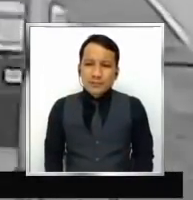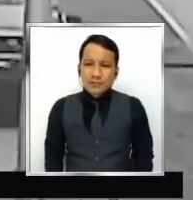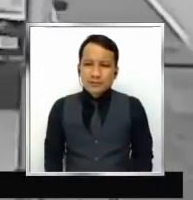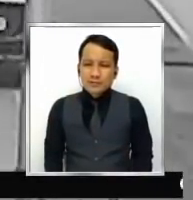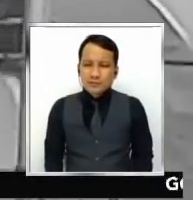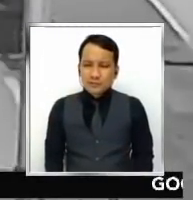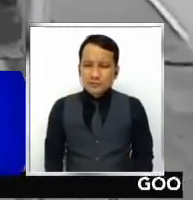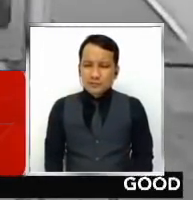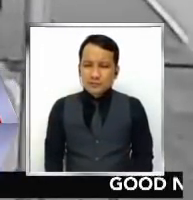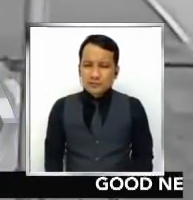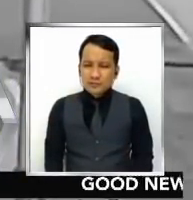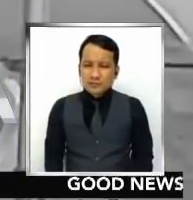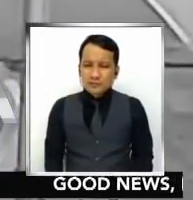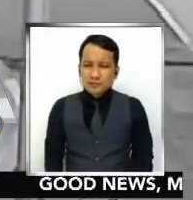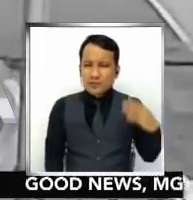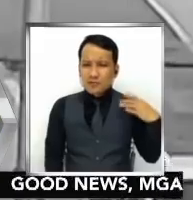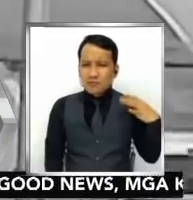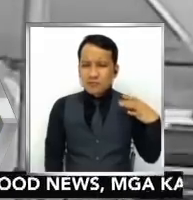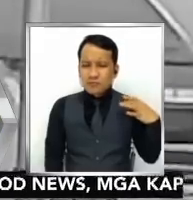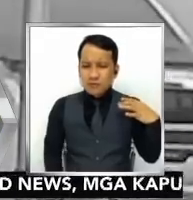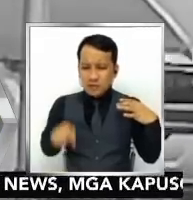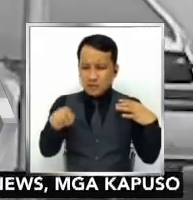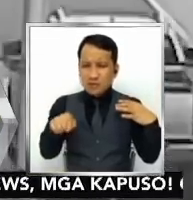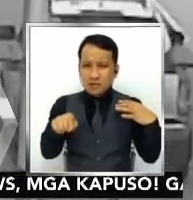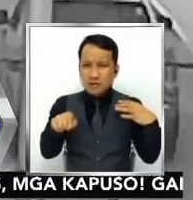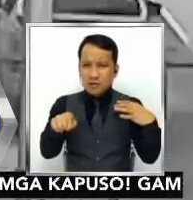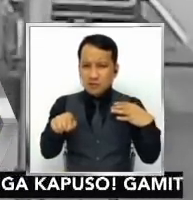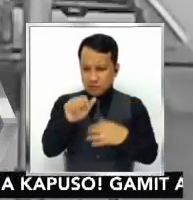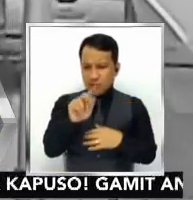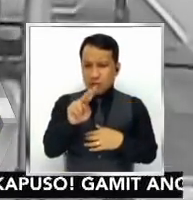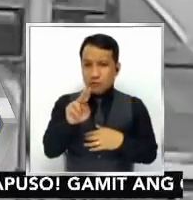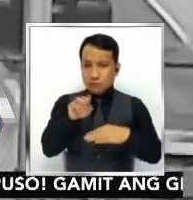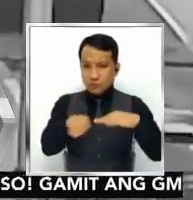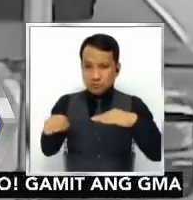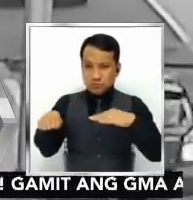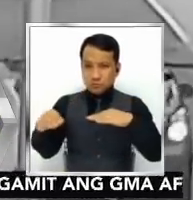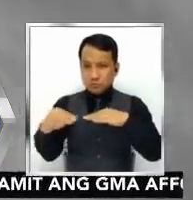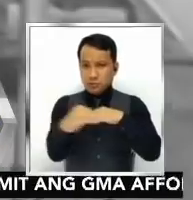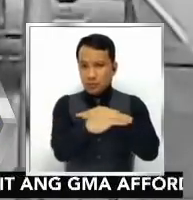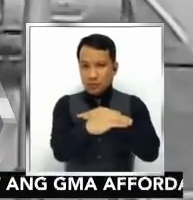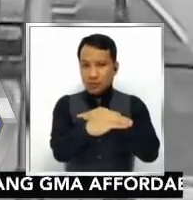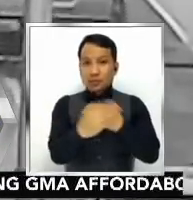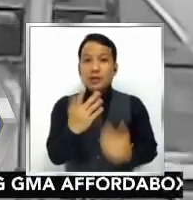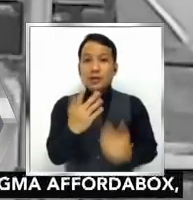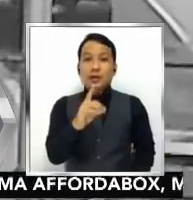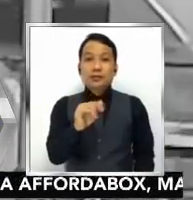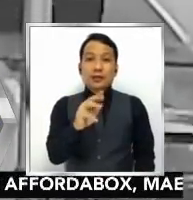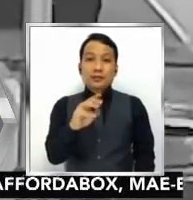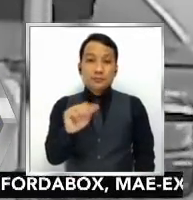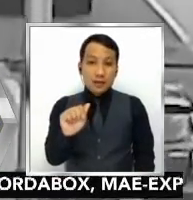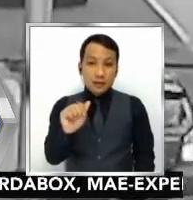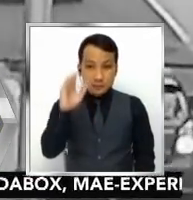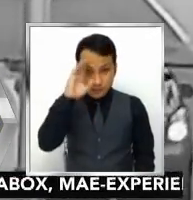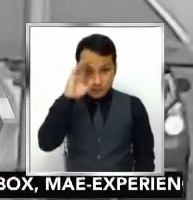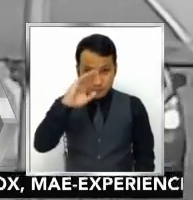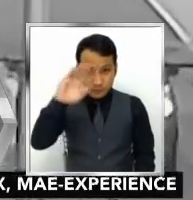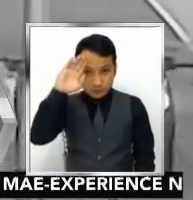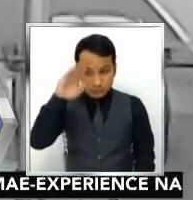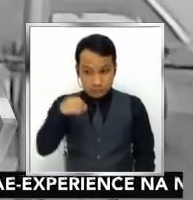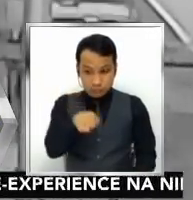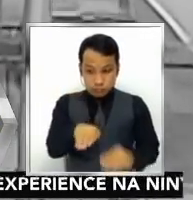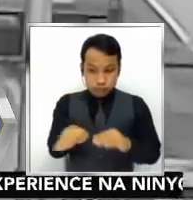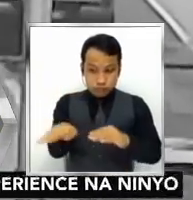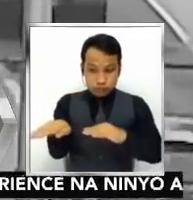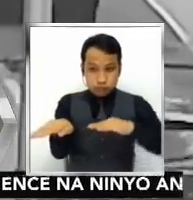Naghihintay na lang na mag-U-turn ang AUV na yan sa Aguinaldo Highway, Dasmariñas, Cavite nang banggain ito sa likod ng isa pang